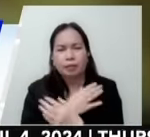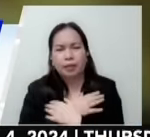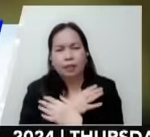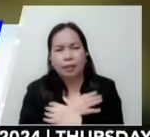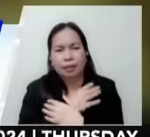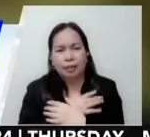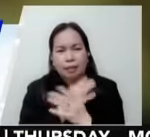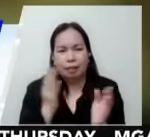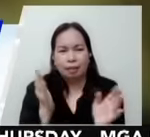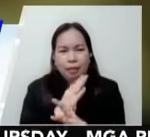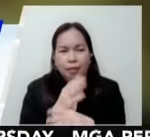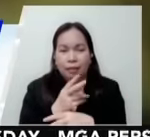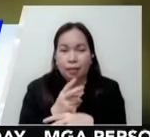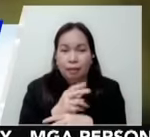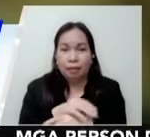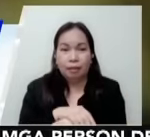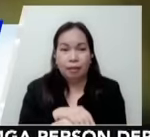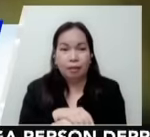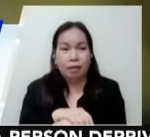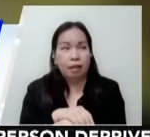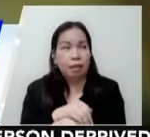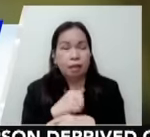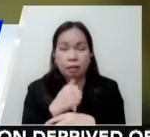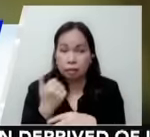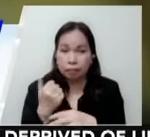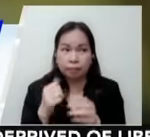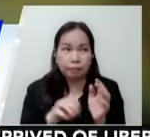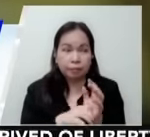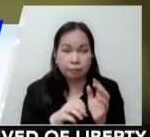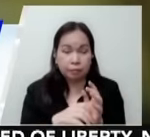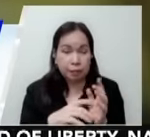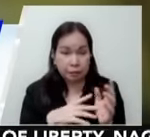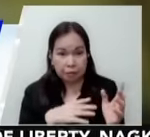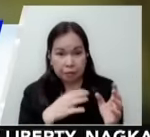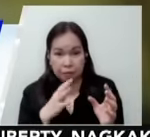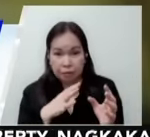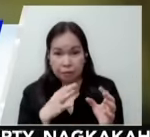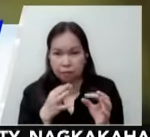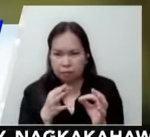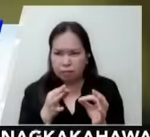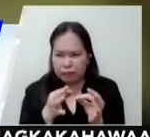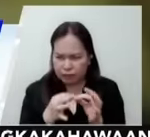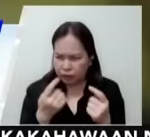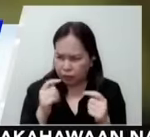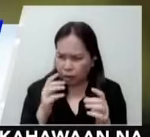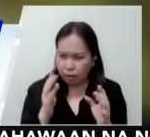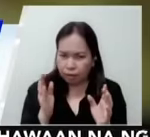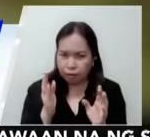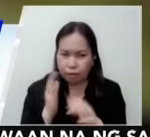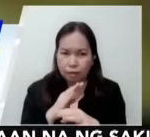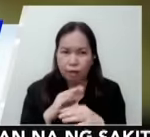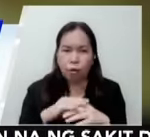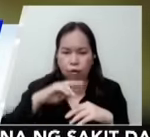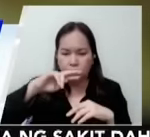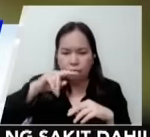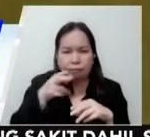Tapos, pagka talagang kasya naman, ginagawa naman namin ng paraan, nagiging tagilid na lang po talaga higaan